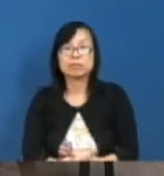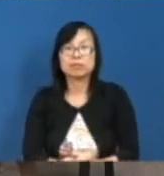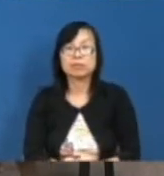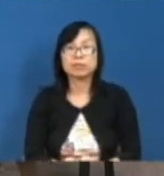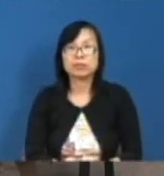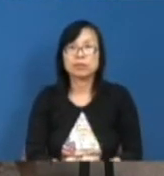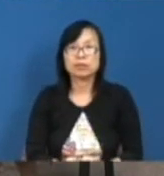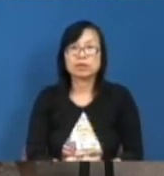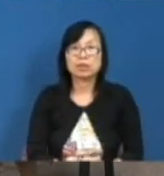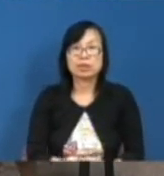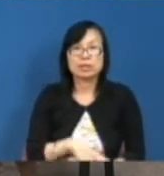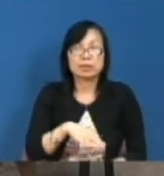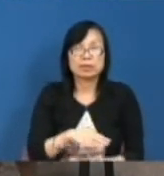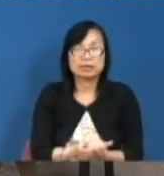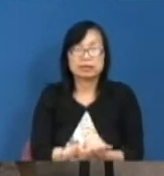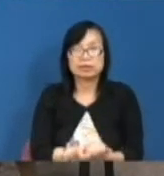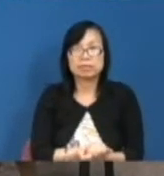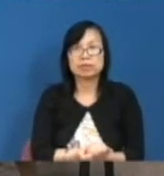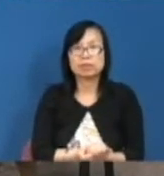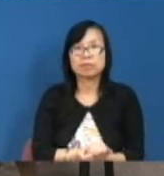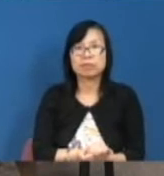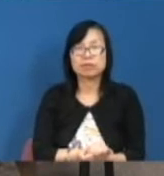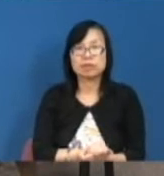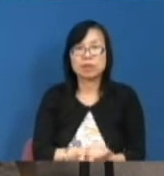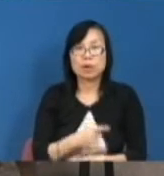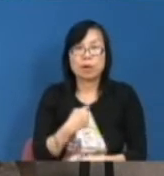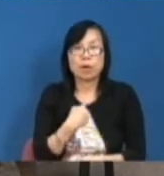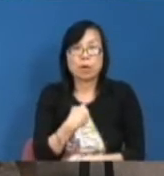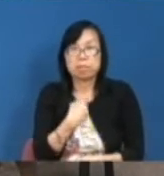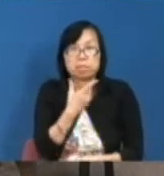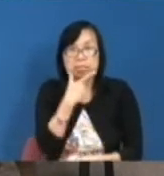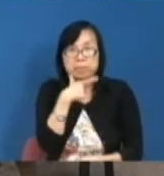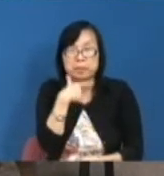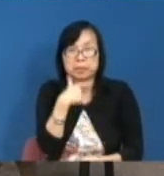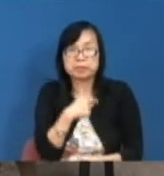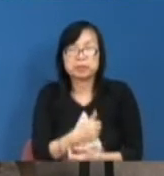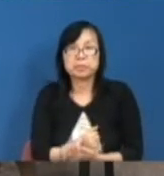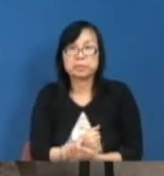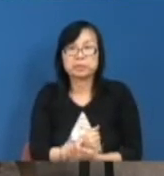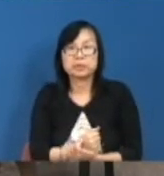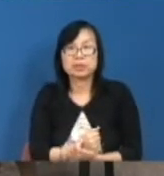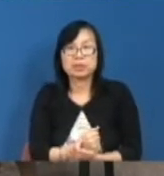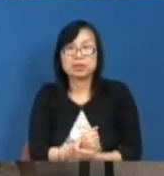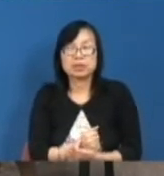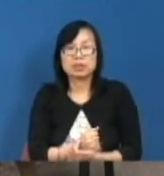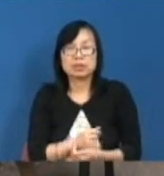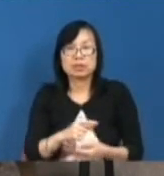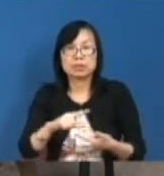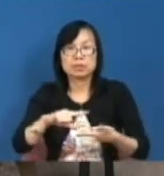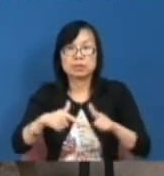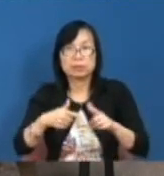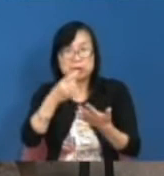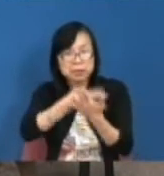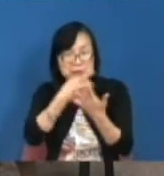喂假假地，我雖然間好唔中意 IMF 國際貨幣基金同埋 World Bank 嗰啲規